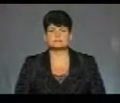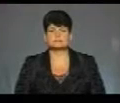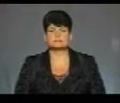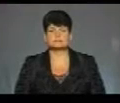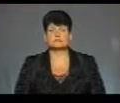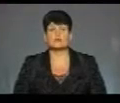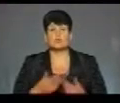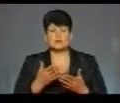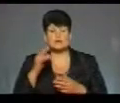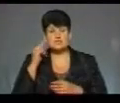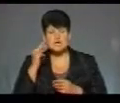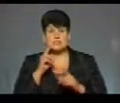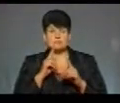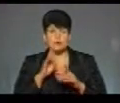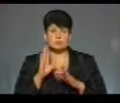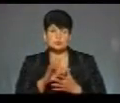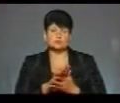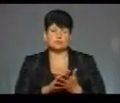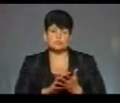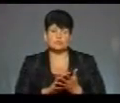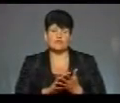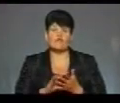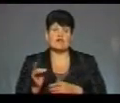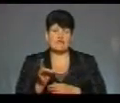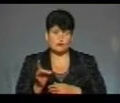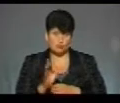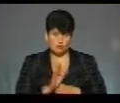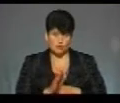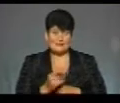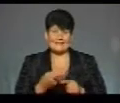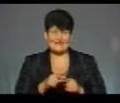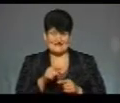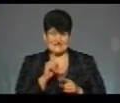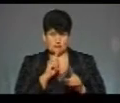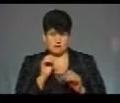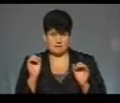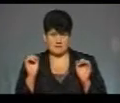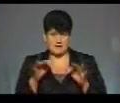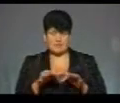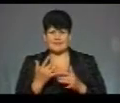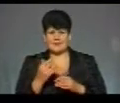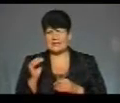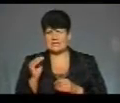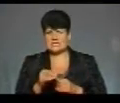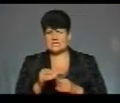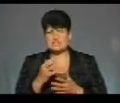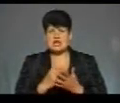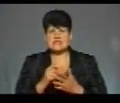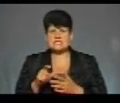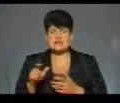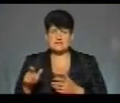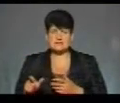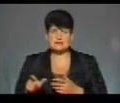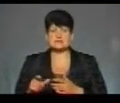Власне, навчальні збори, які триватимуть в Рівному, на ці збори приїдуть кілька тисяч резервістів з оперативного